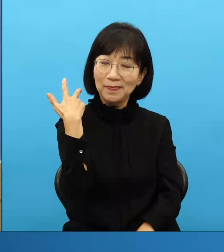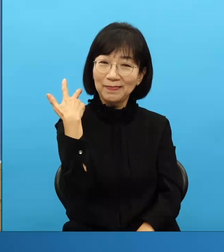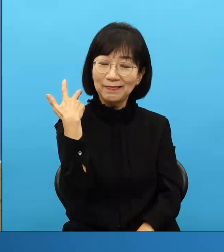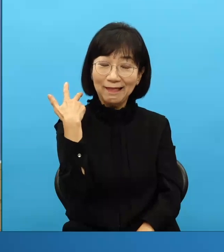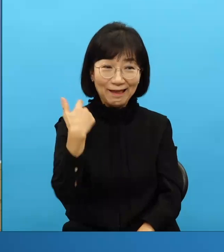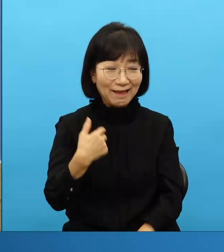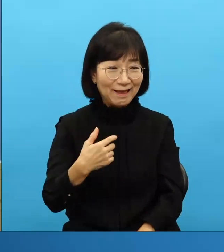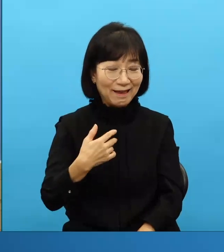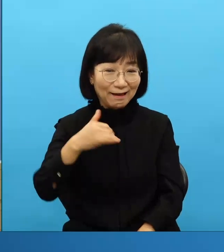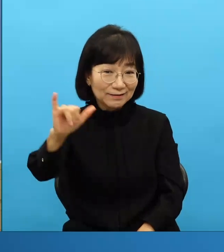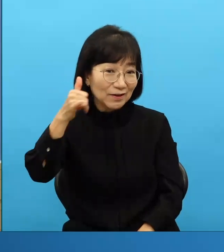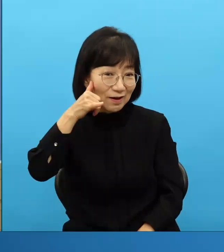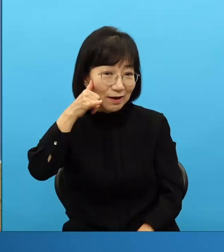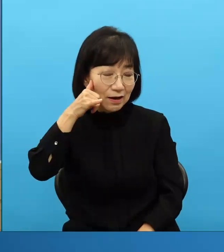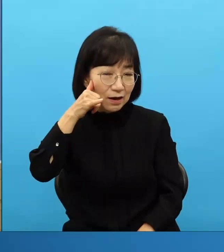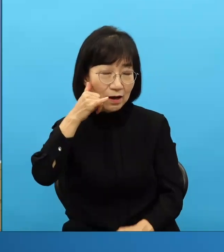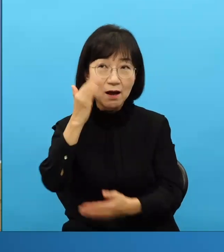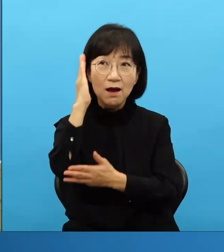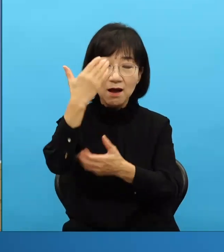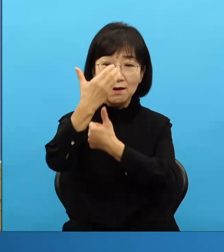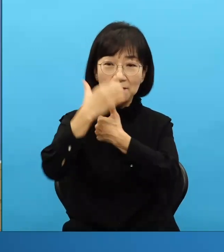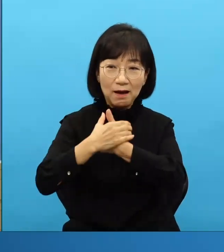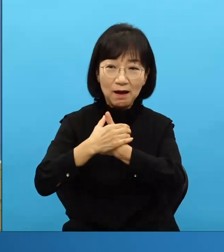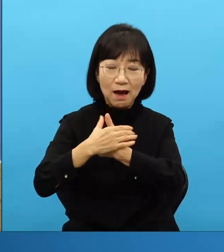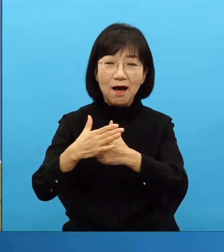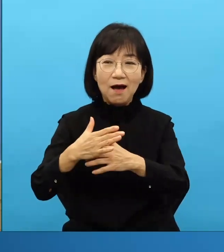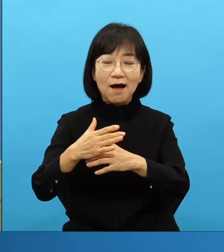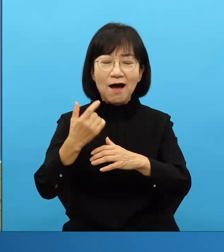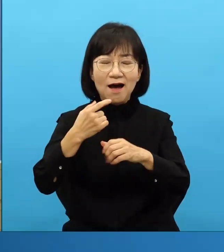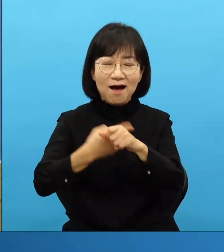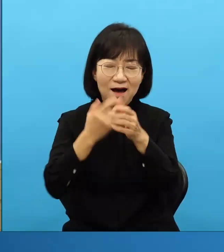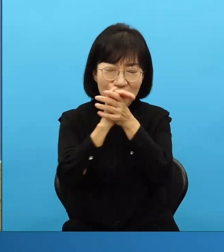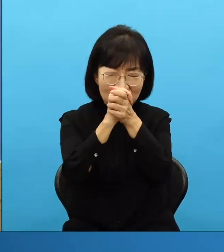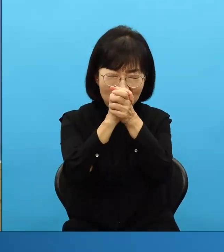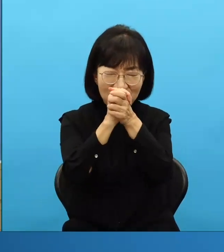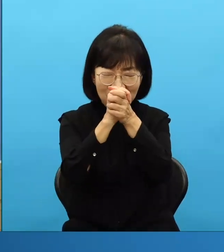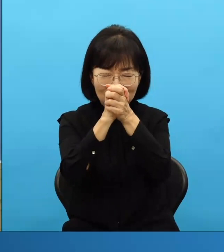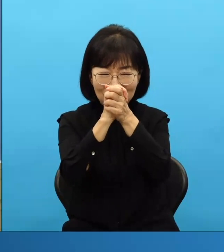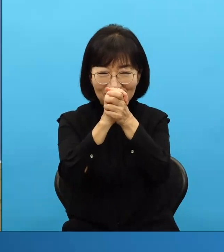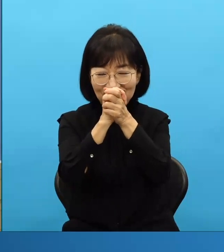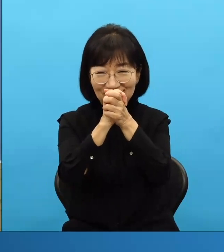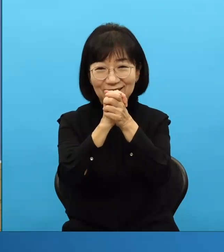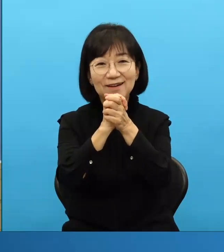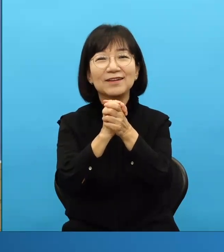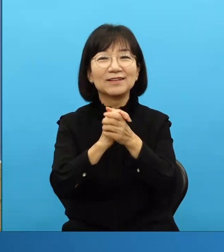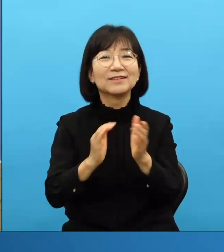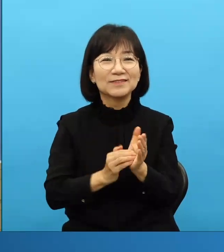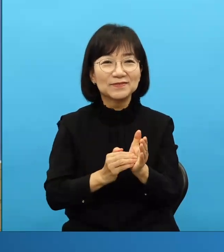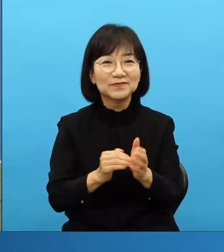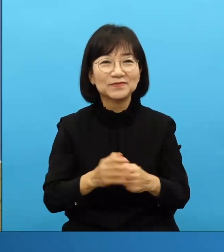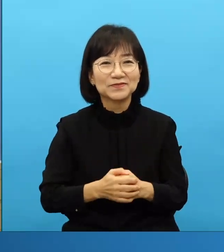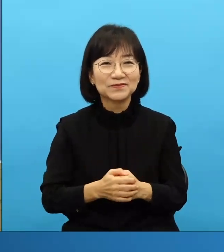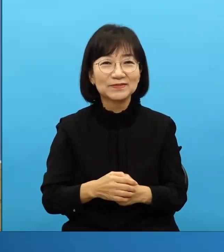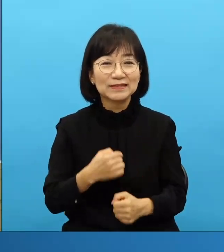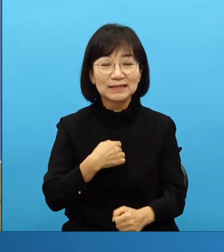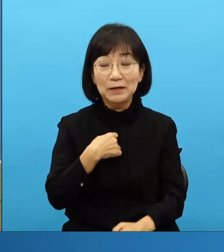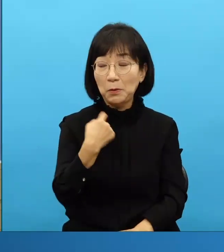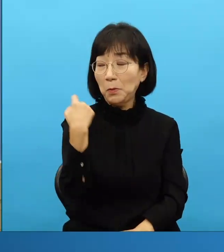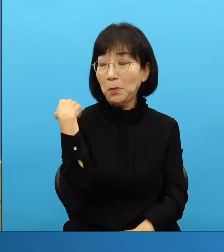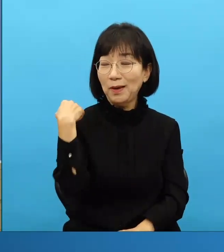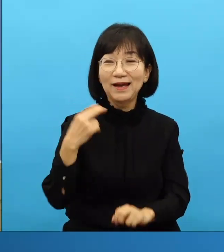그냥 저절로 됐어요. I received a contact from the secretary office and throughout the week I was constantly in prayer. 제가 뒤에 앉아서도